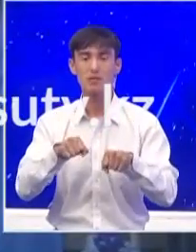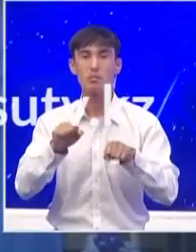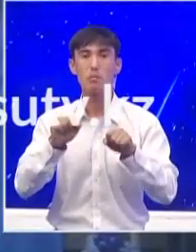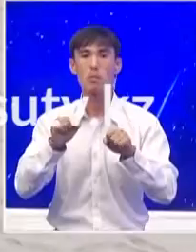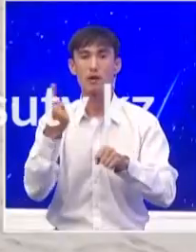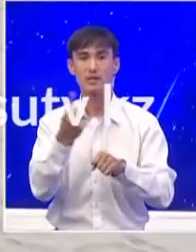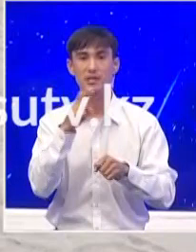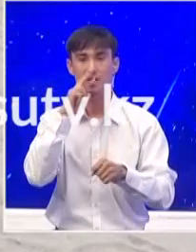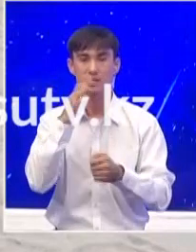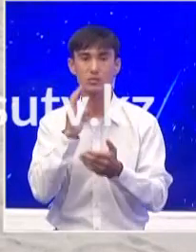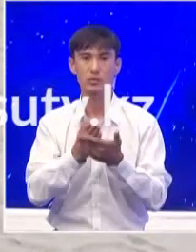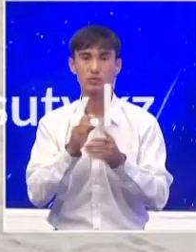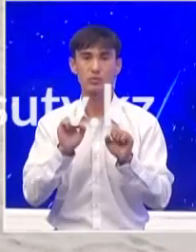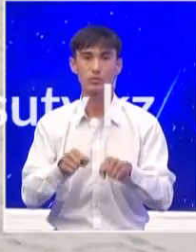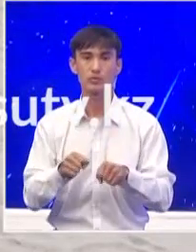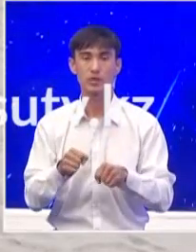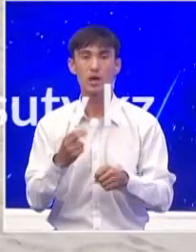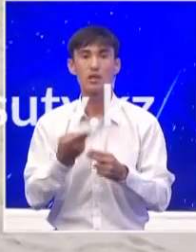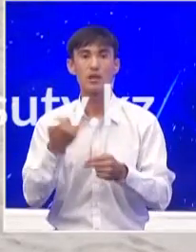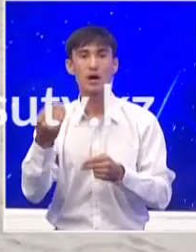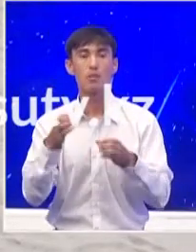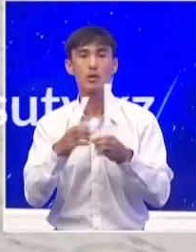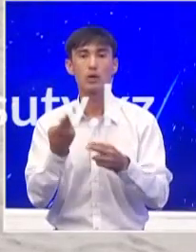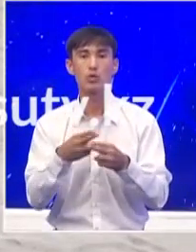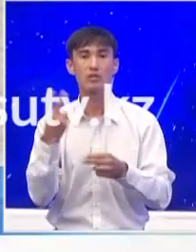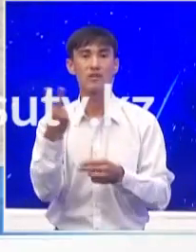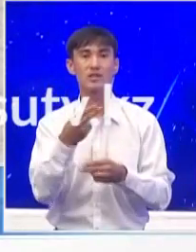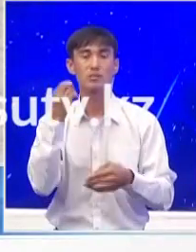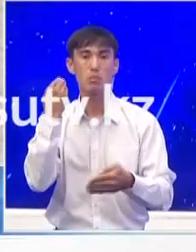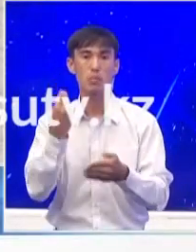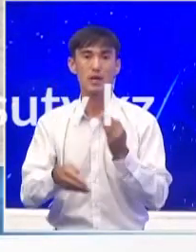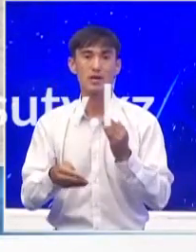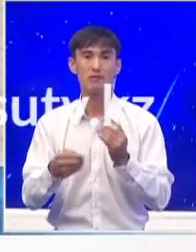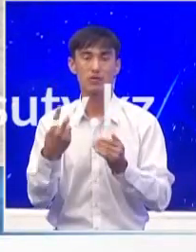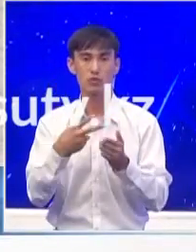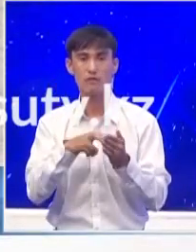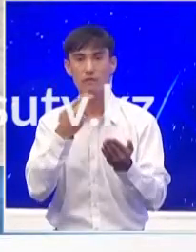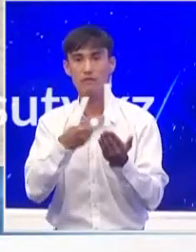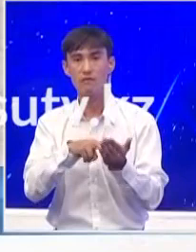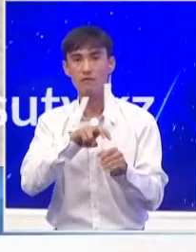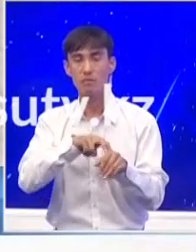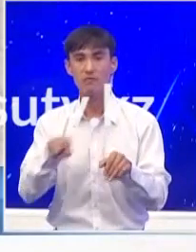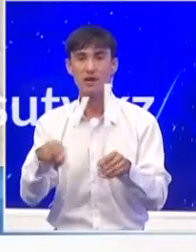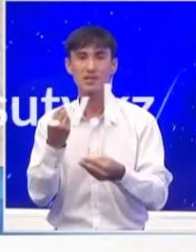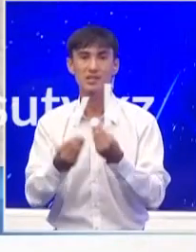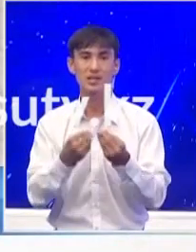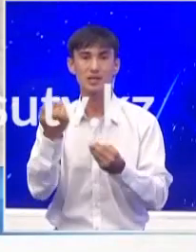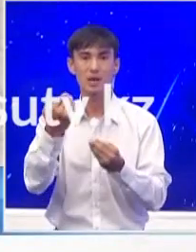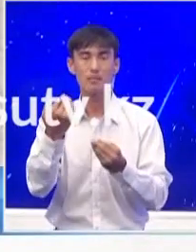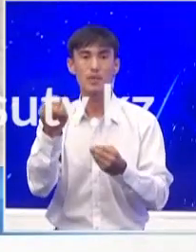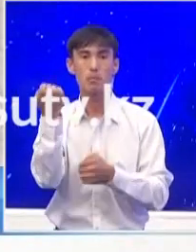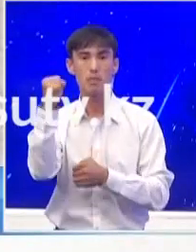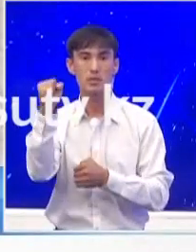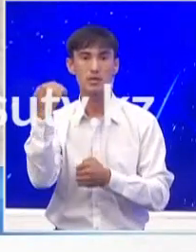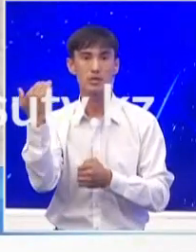один раз так команда которая 2 1 проигрывает бывают уже из игры и там победит